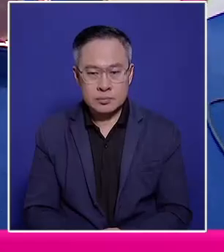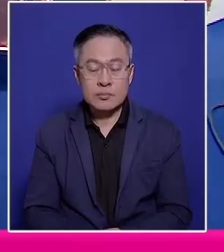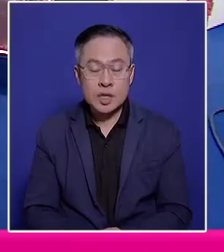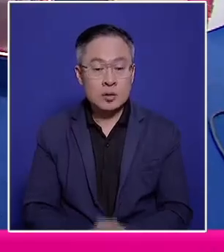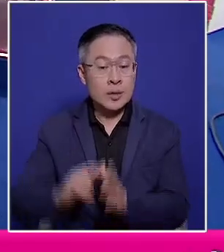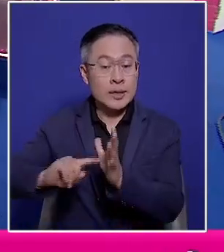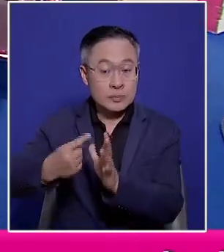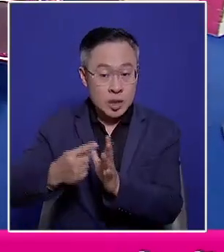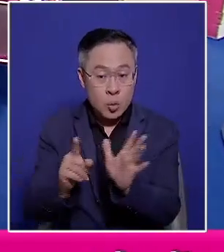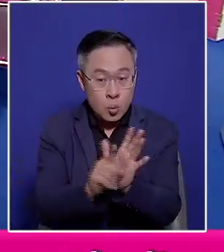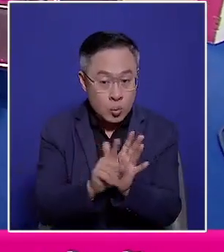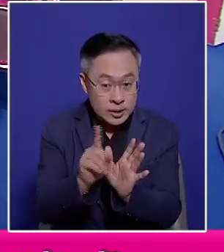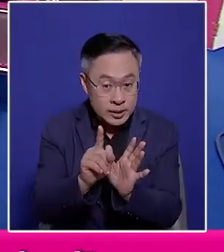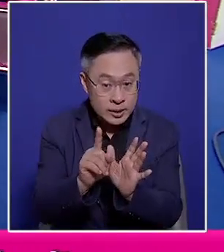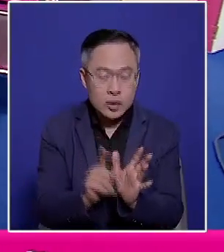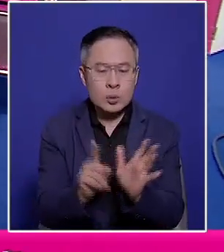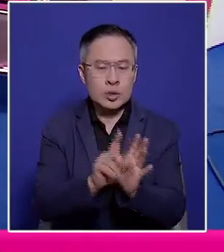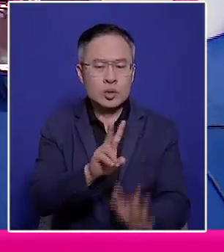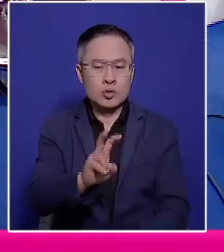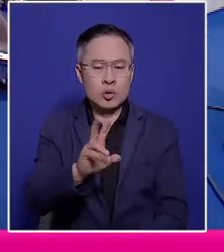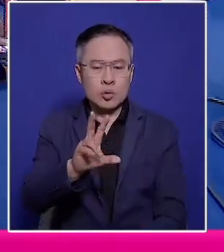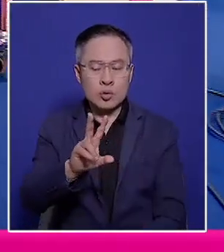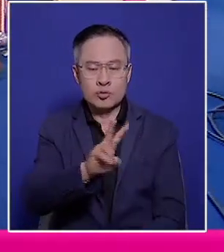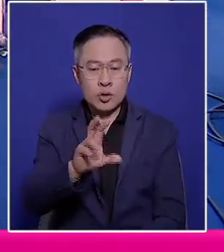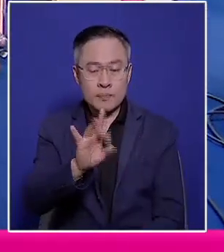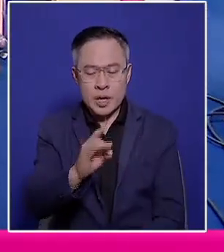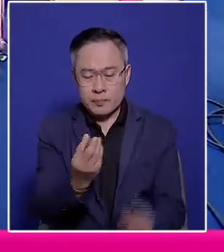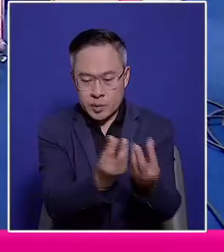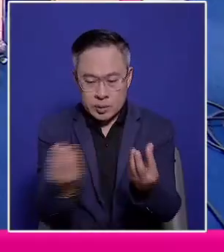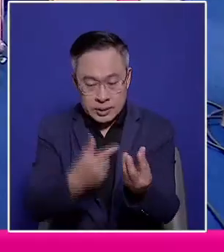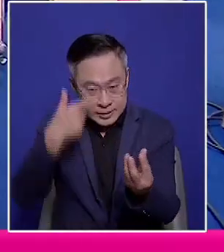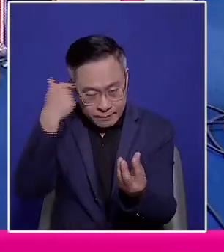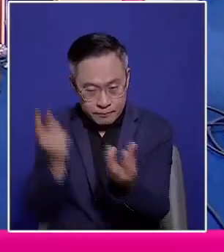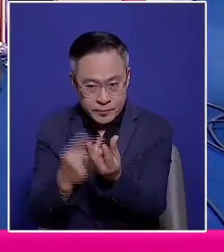โดยเริ่มตั้งแต่งวดที่208จำนวน4ลูก